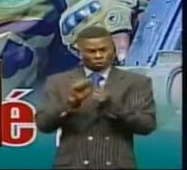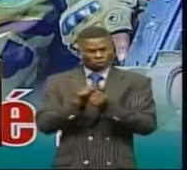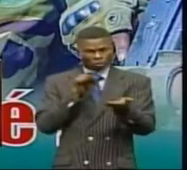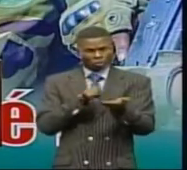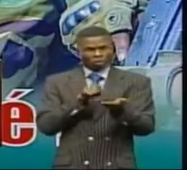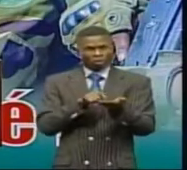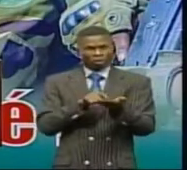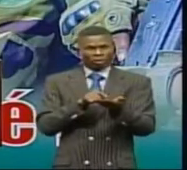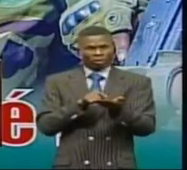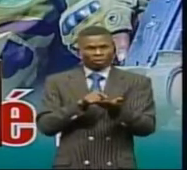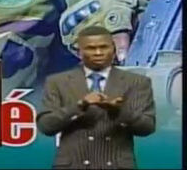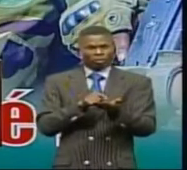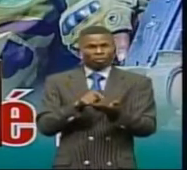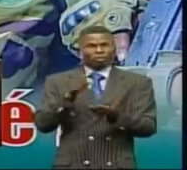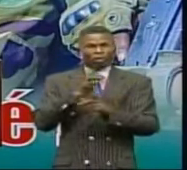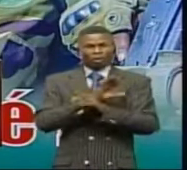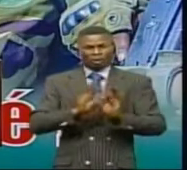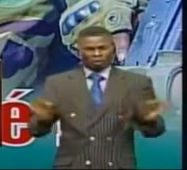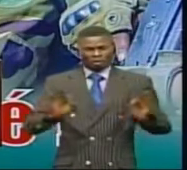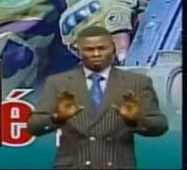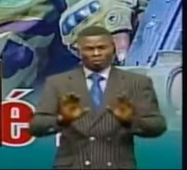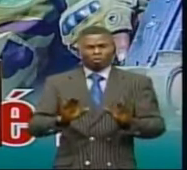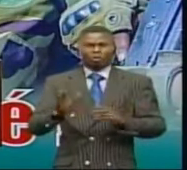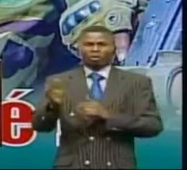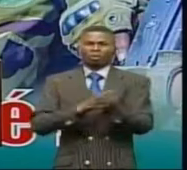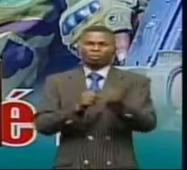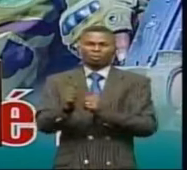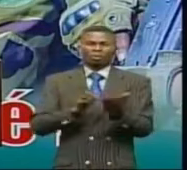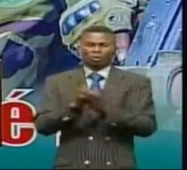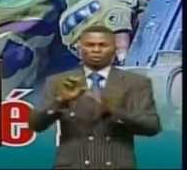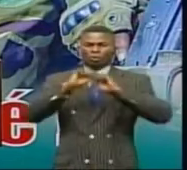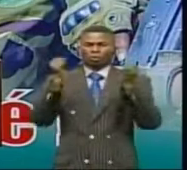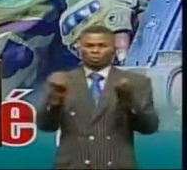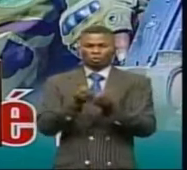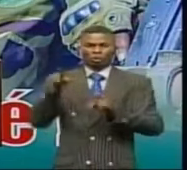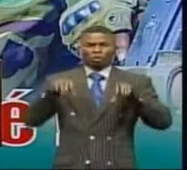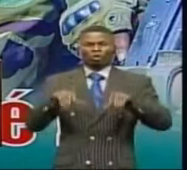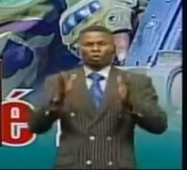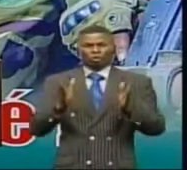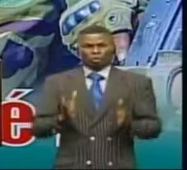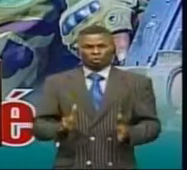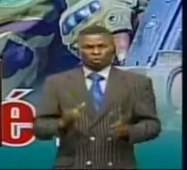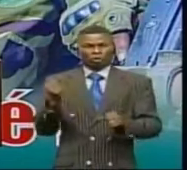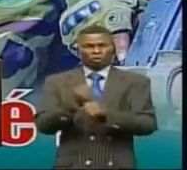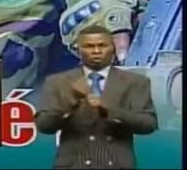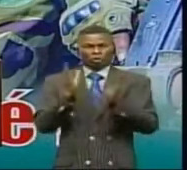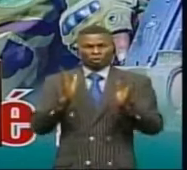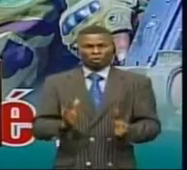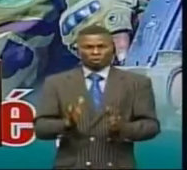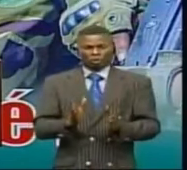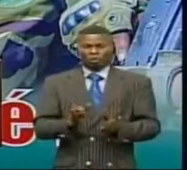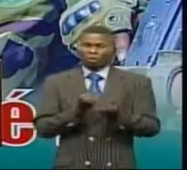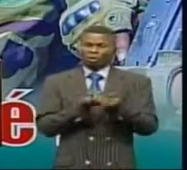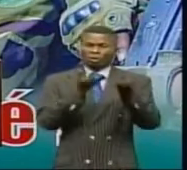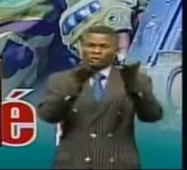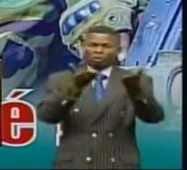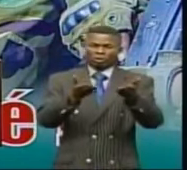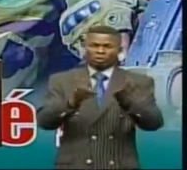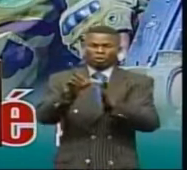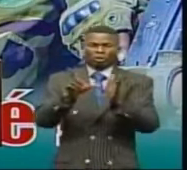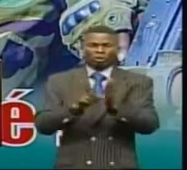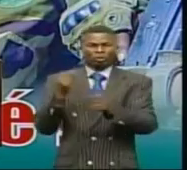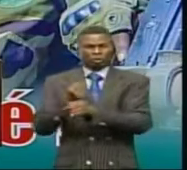situation, susceptible de mettre mal à l'aise les droits sociaux de nos compatriotes, travailleurs soumis aux dispositions du Code du travail